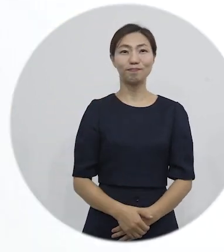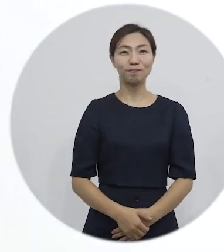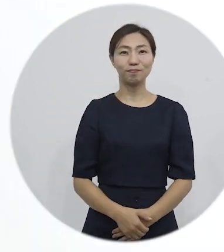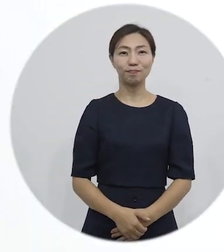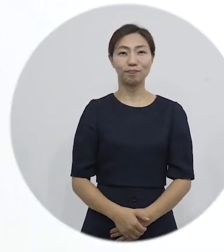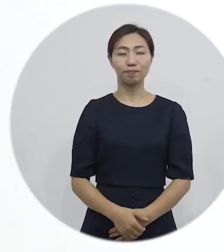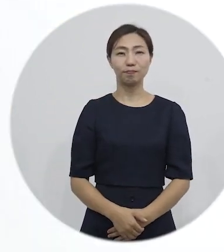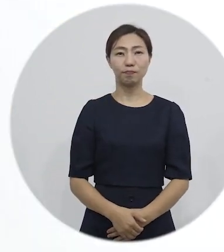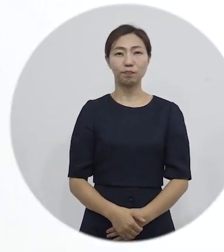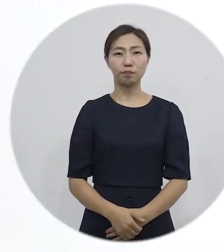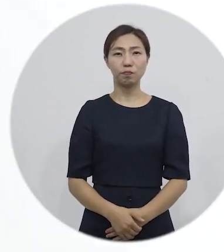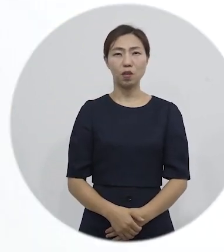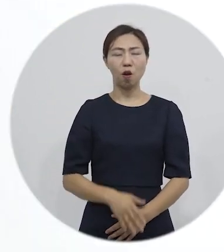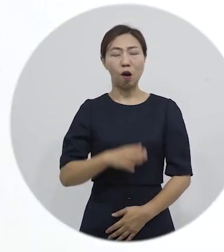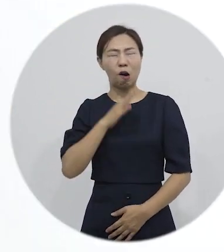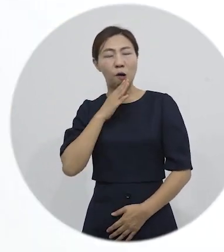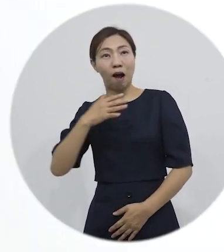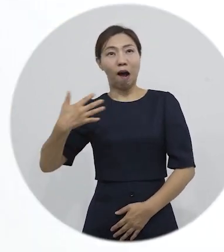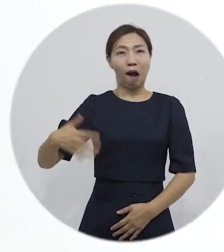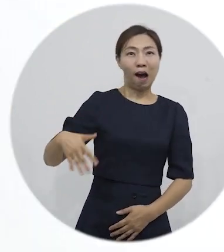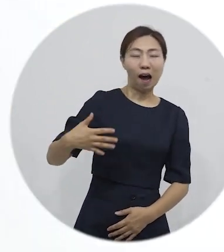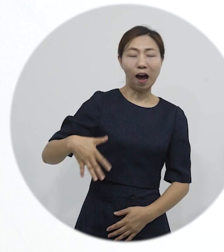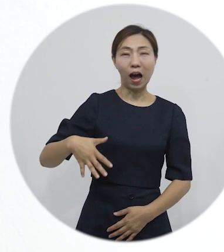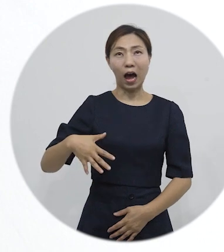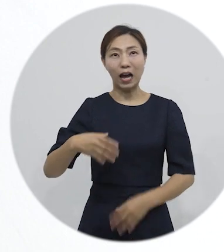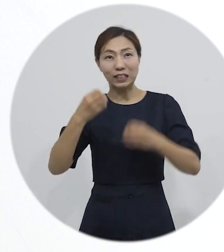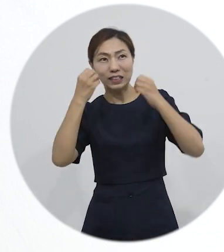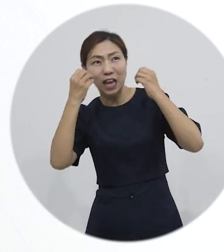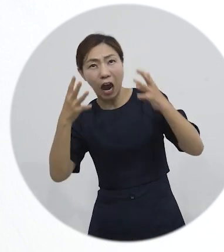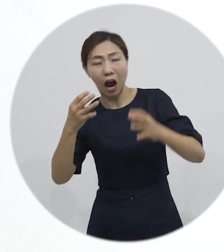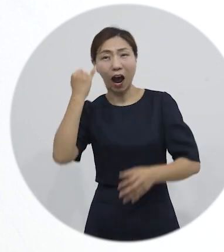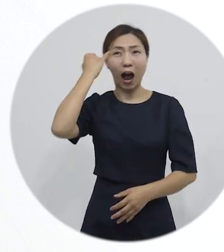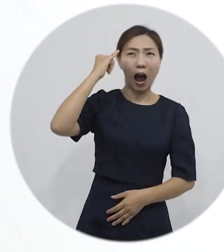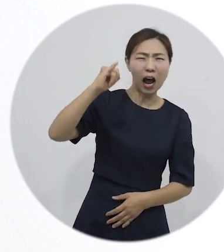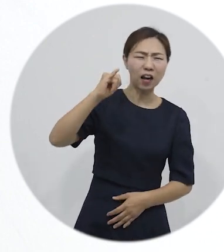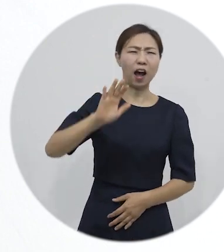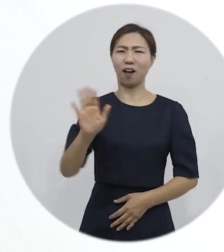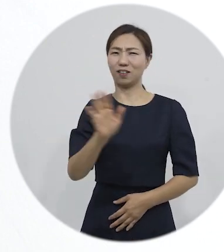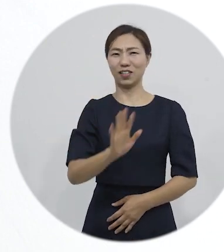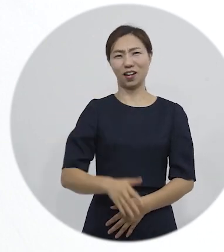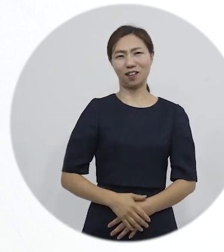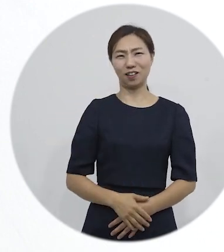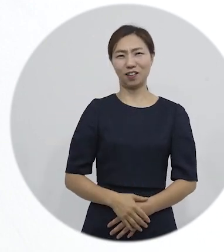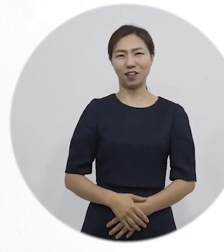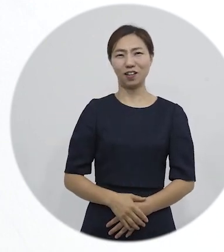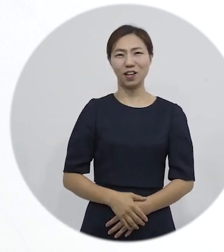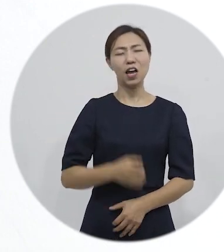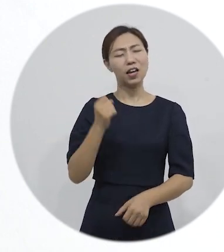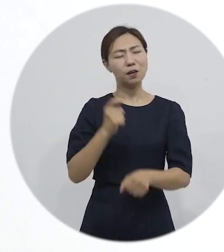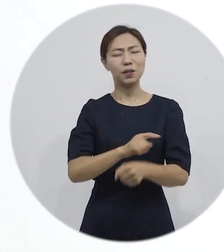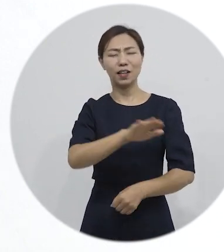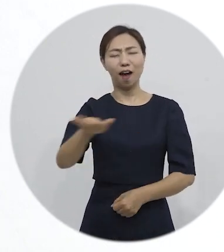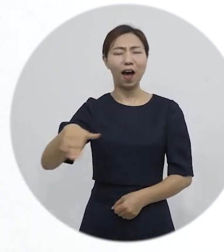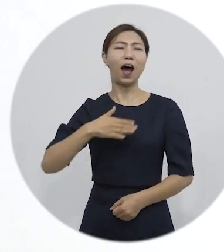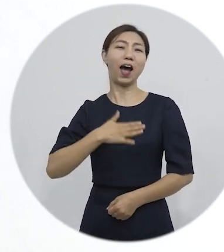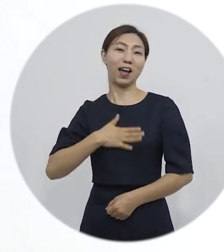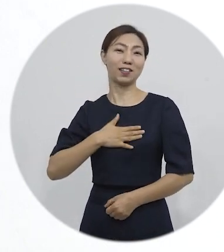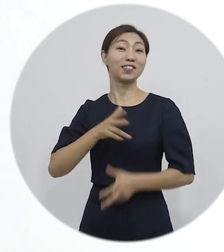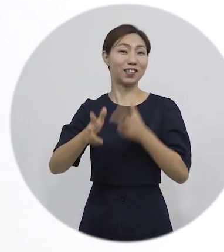아시겠지만 우와 정말 신선하네 이런 거 아니죠. 되게 진부합니다. 그러니까 참여예산